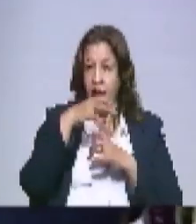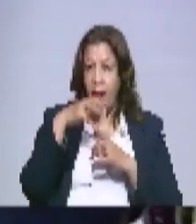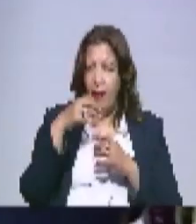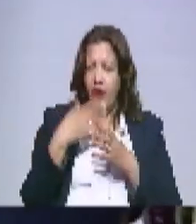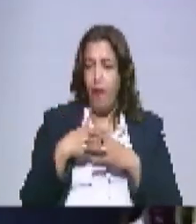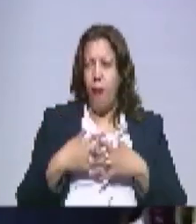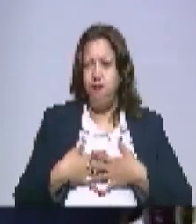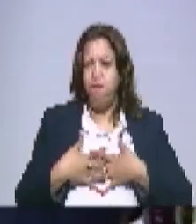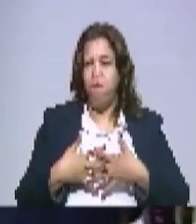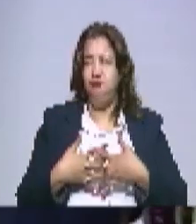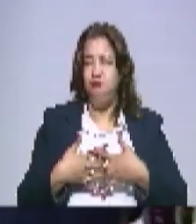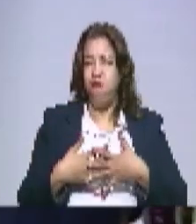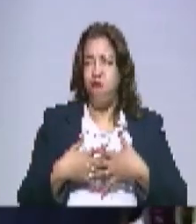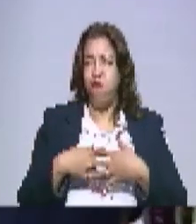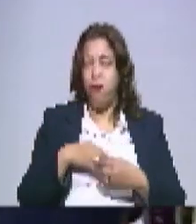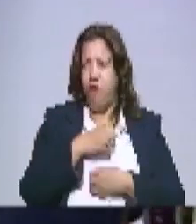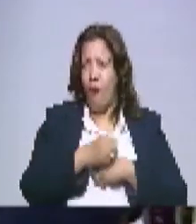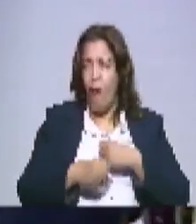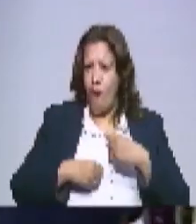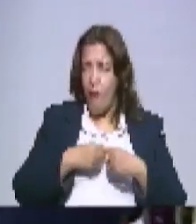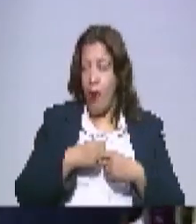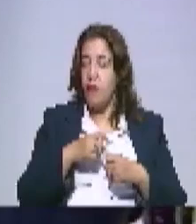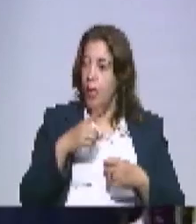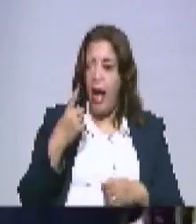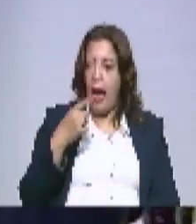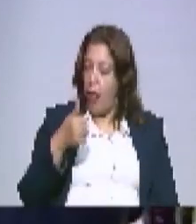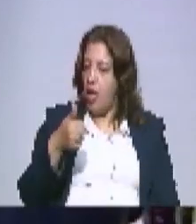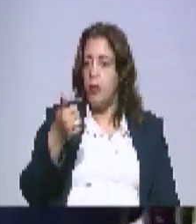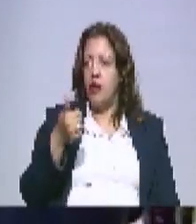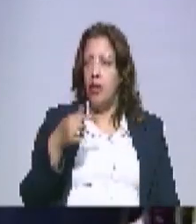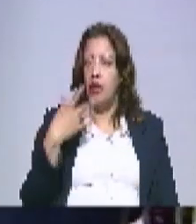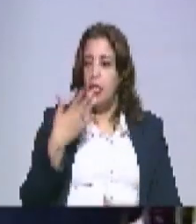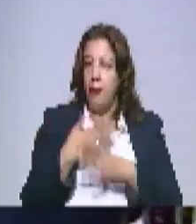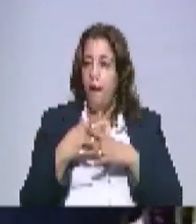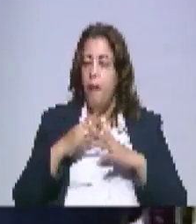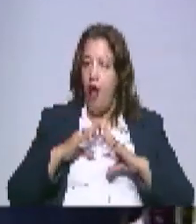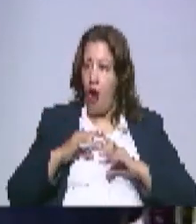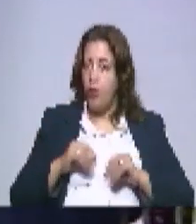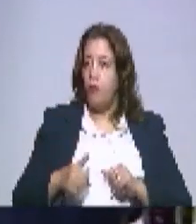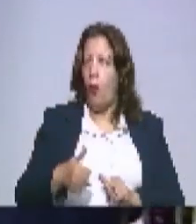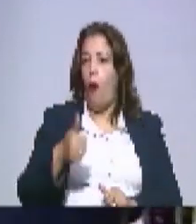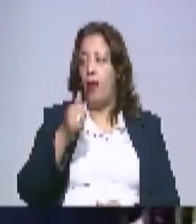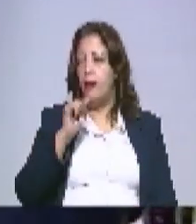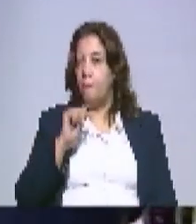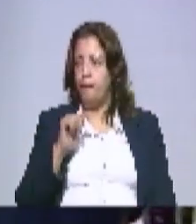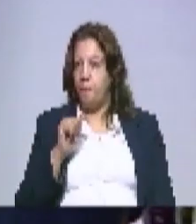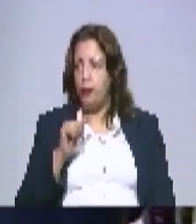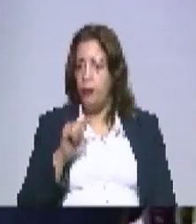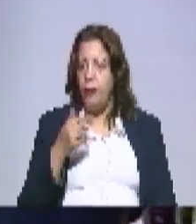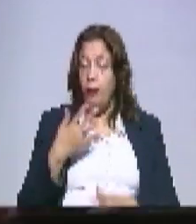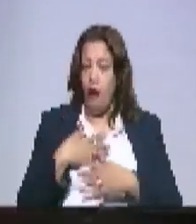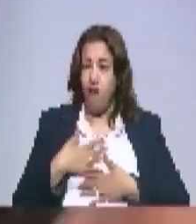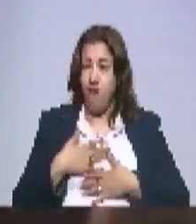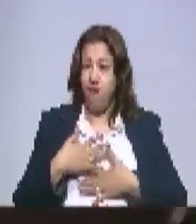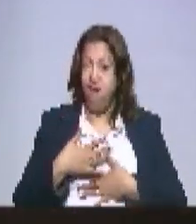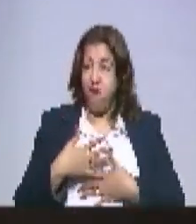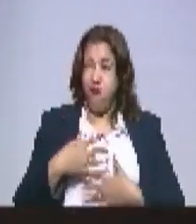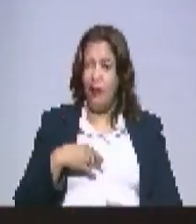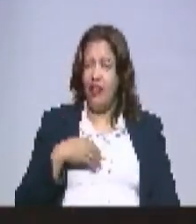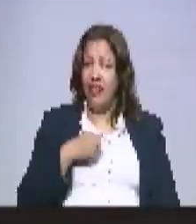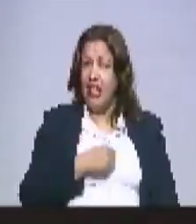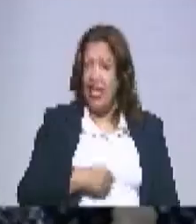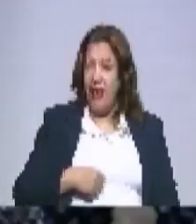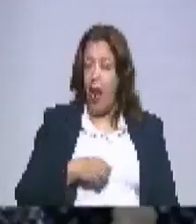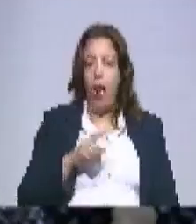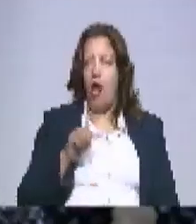بيعمل زي انتفاخ أو حاجة زي كده، الكمون بيظبط المعدة على طول وبيظبط عملية الهضم وعملية الانتفاخ دي. حلو قوي.